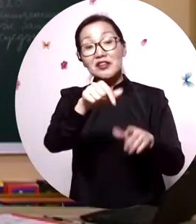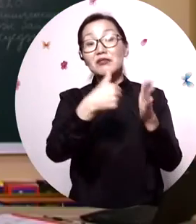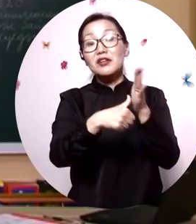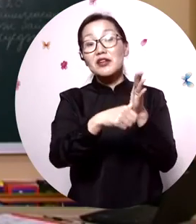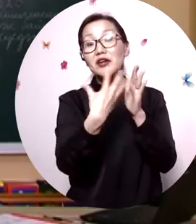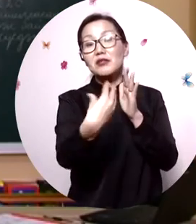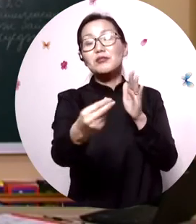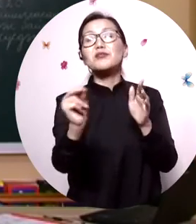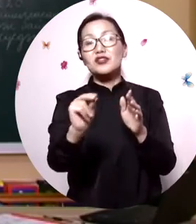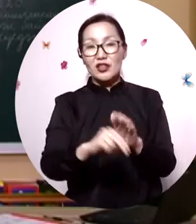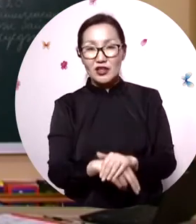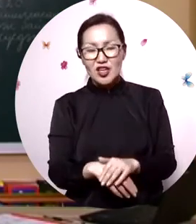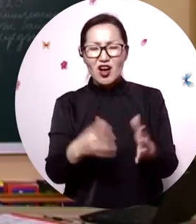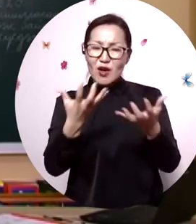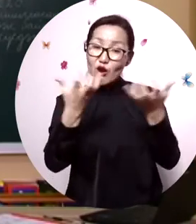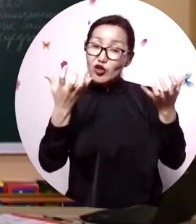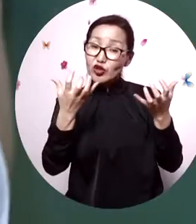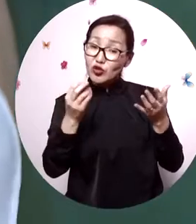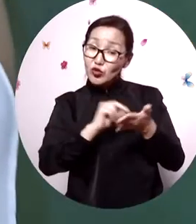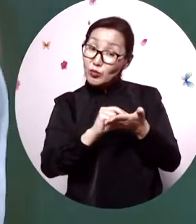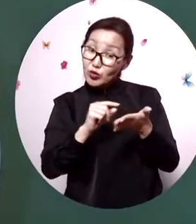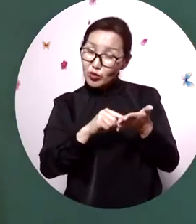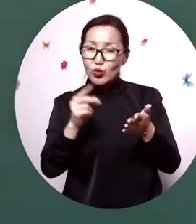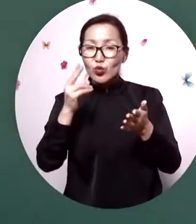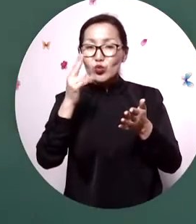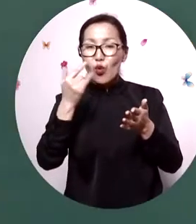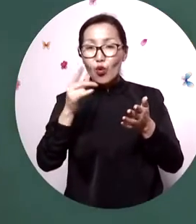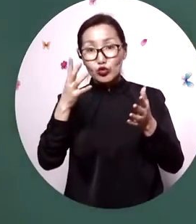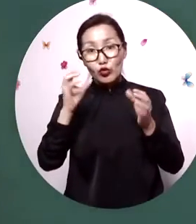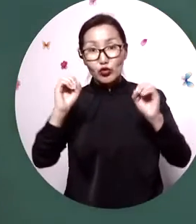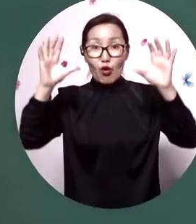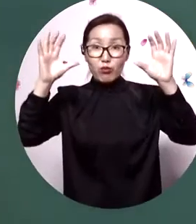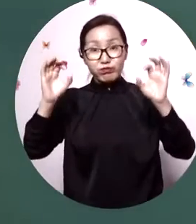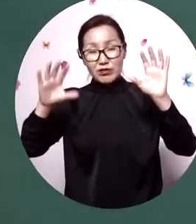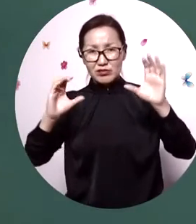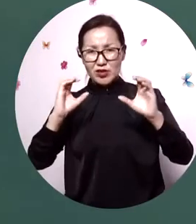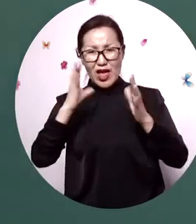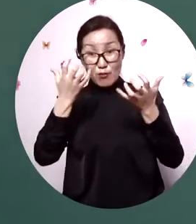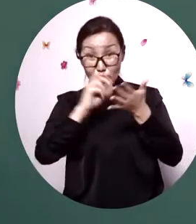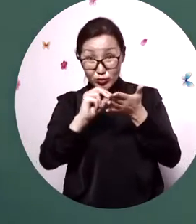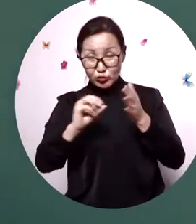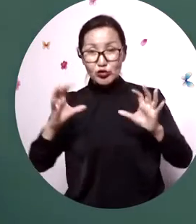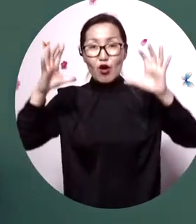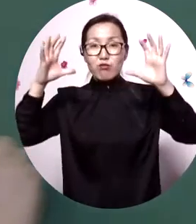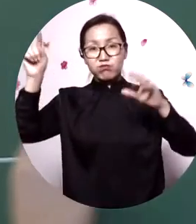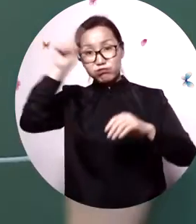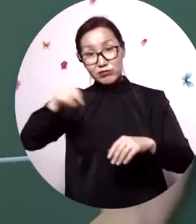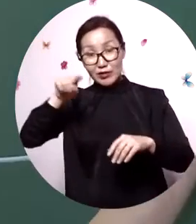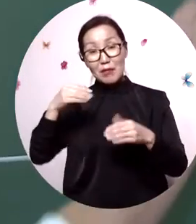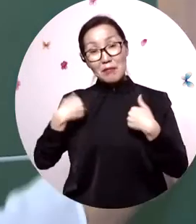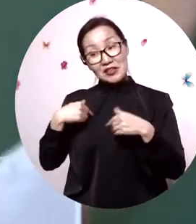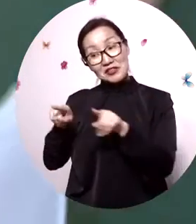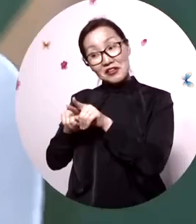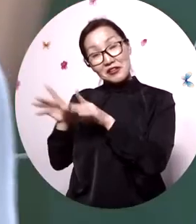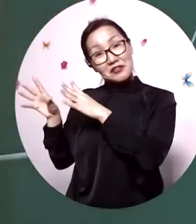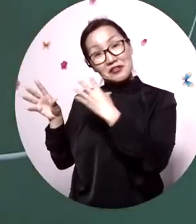зураараа. Хэр олон юм бичих бол гэдгээсээ багцаалдаж дугуйгаа автдаг тийм ээ. За багш нэг иймэрхүү л хавцаа юм бичих болов уу гэж